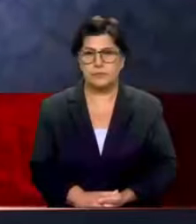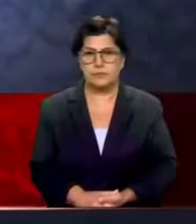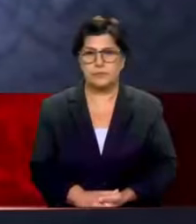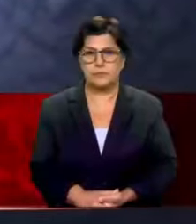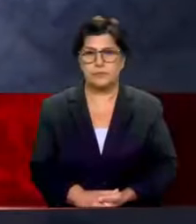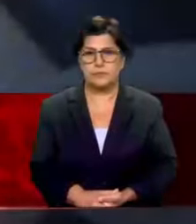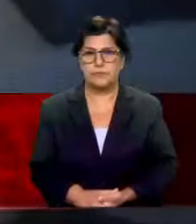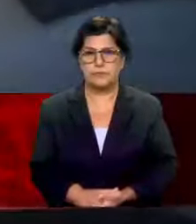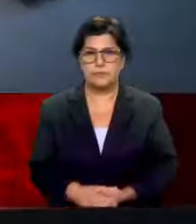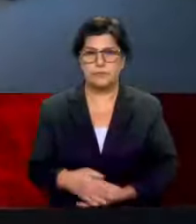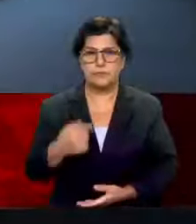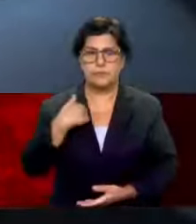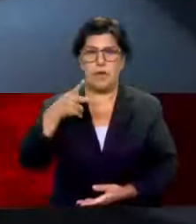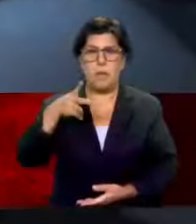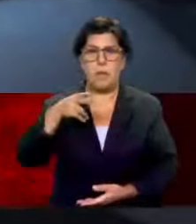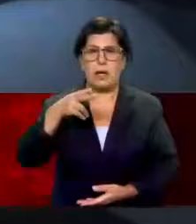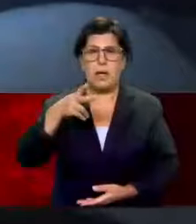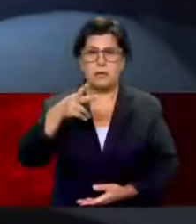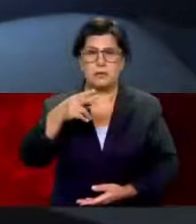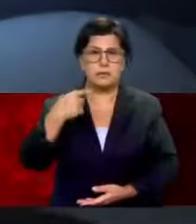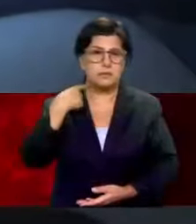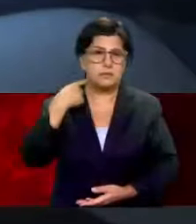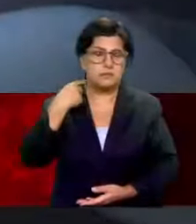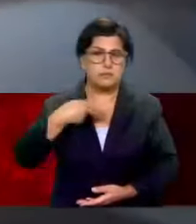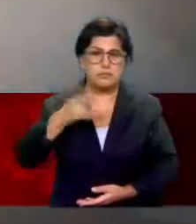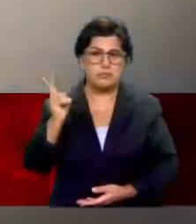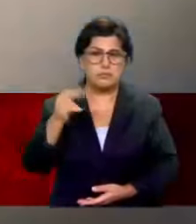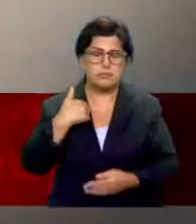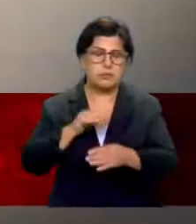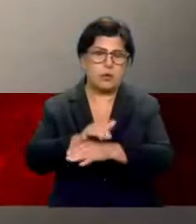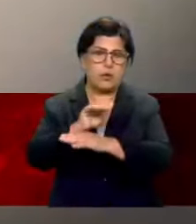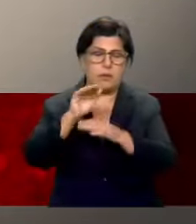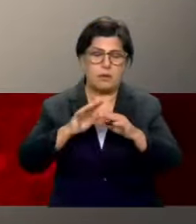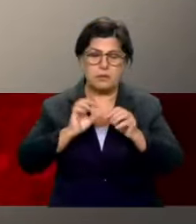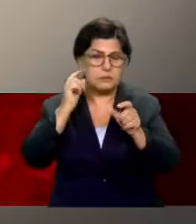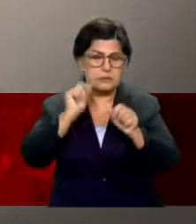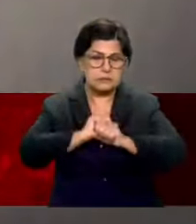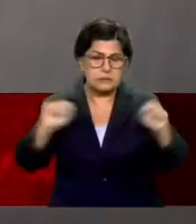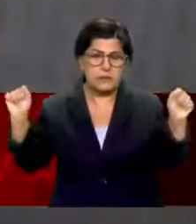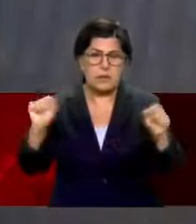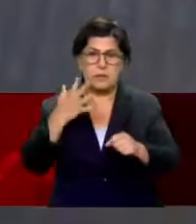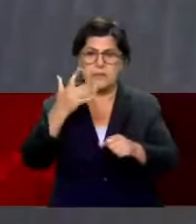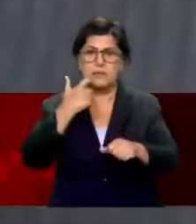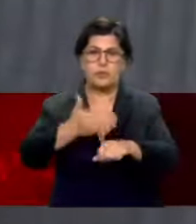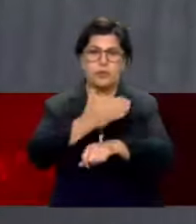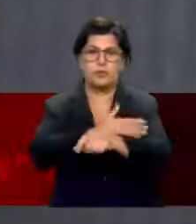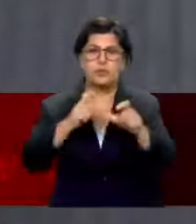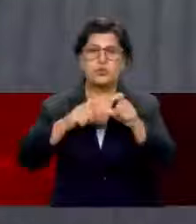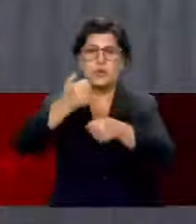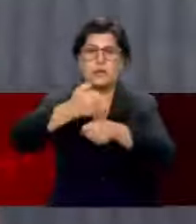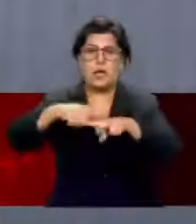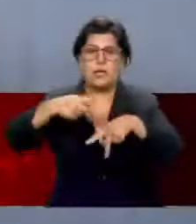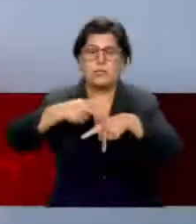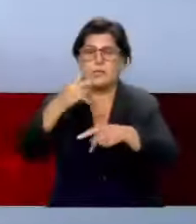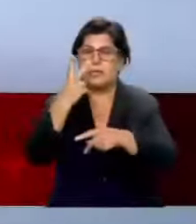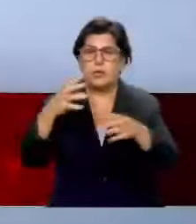makas boynunda gördüm çocuk Giz Benim şu an komple hayatımı mahvetti 17 yaşındaki Ezel Erden 5 yıl önce Sultan Gazi'de